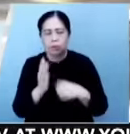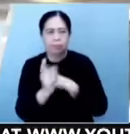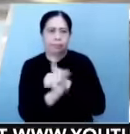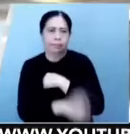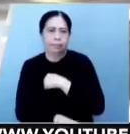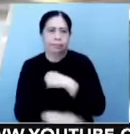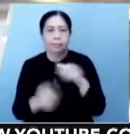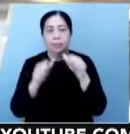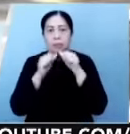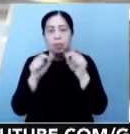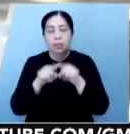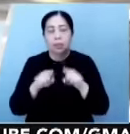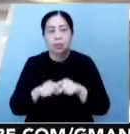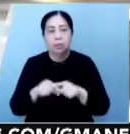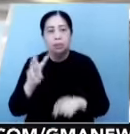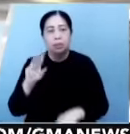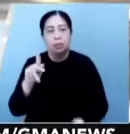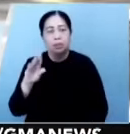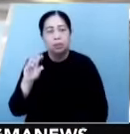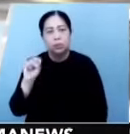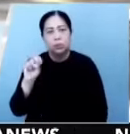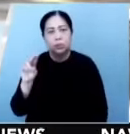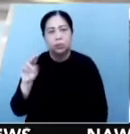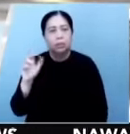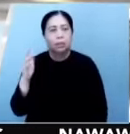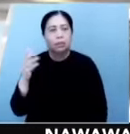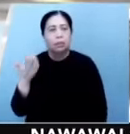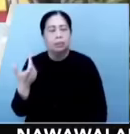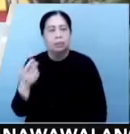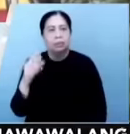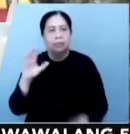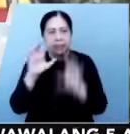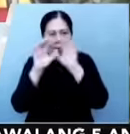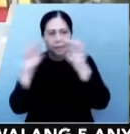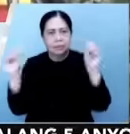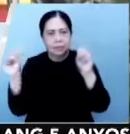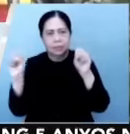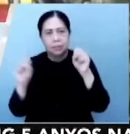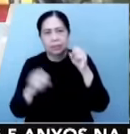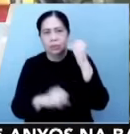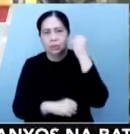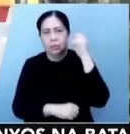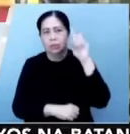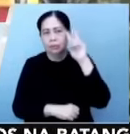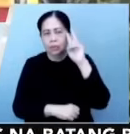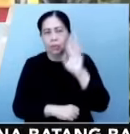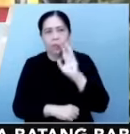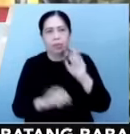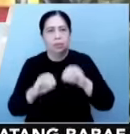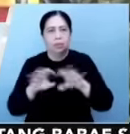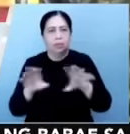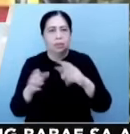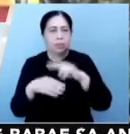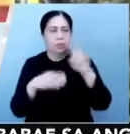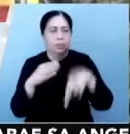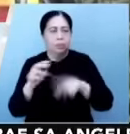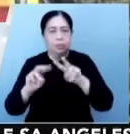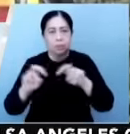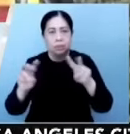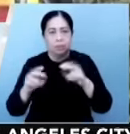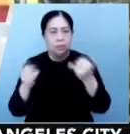ni WVSU President Dr. Joselito Villaruz na ilalabas nila ang resulta ng investigasyon ngayong